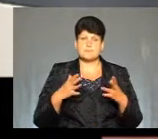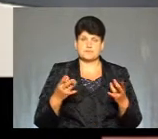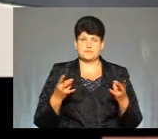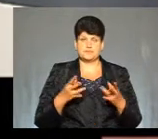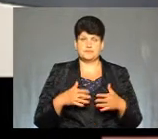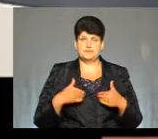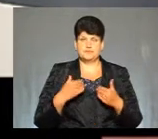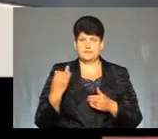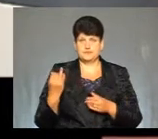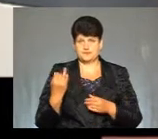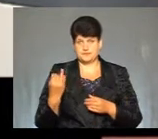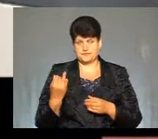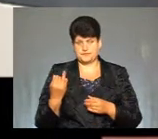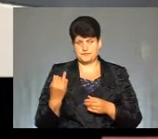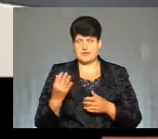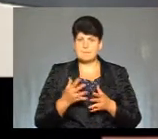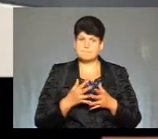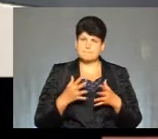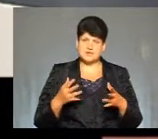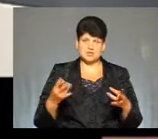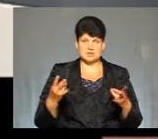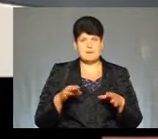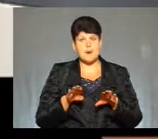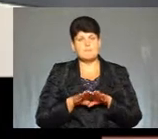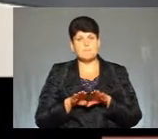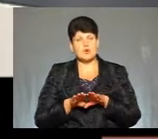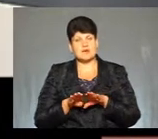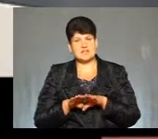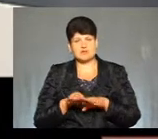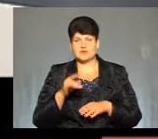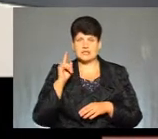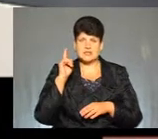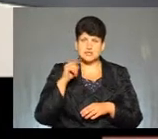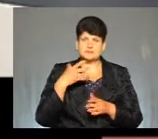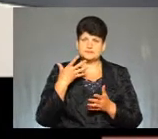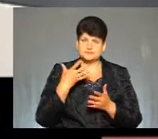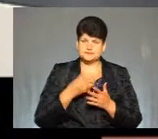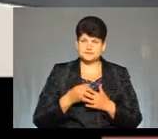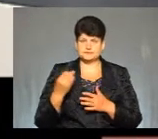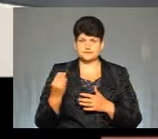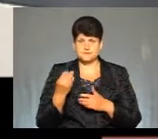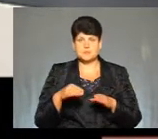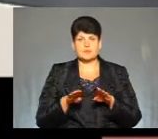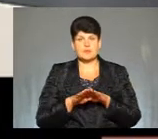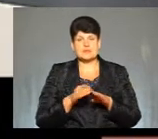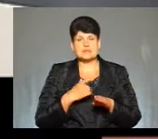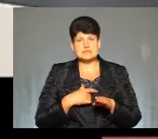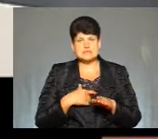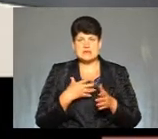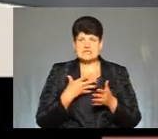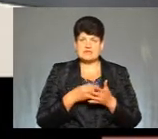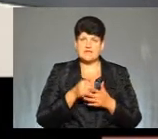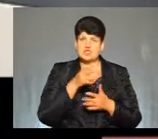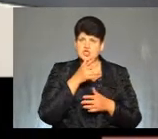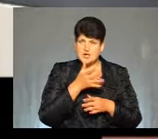звертатися до історії. Нам більше треба порівнювати і знати свою історію, порівнювати себе, свій час, в